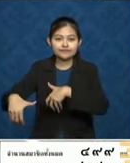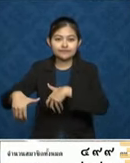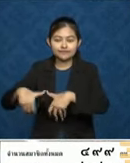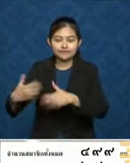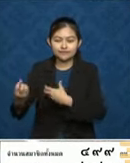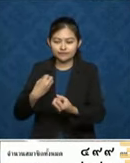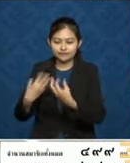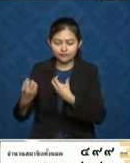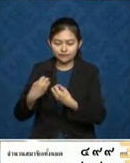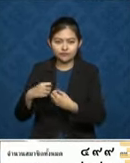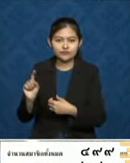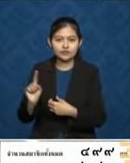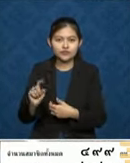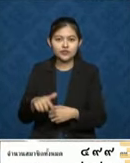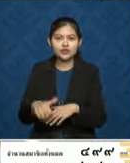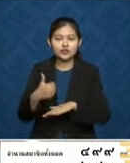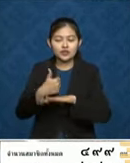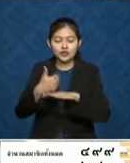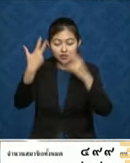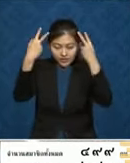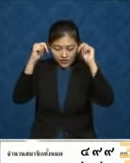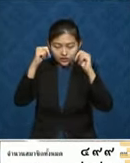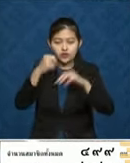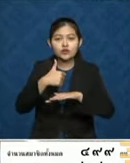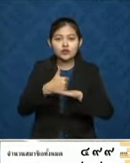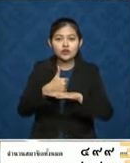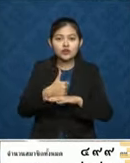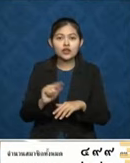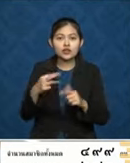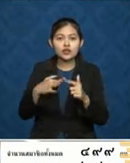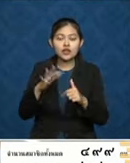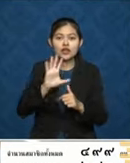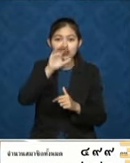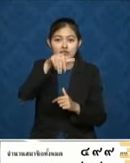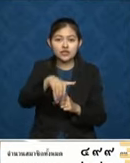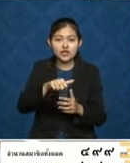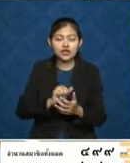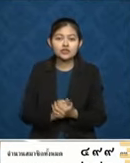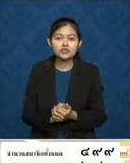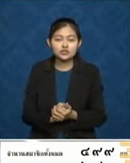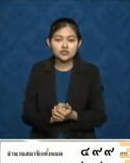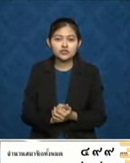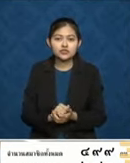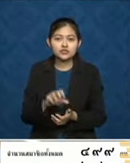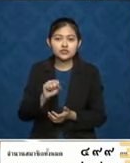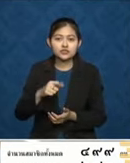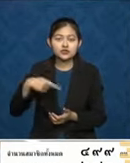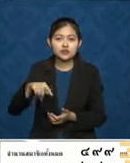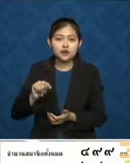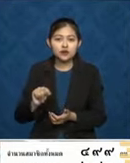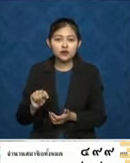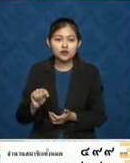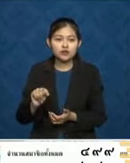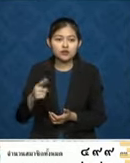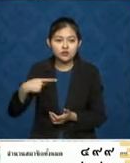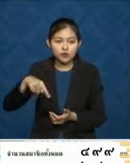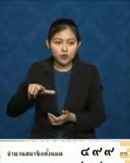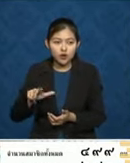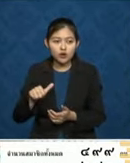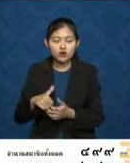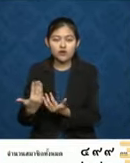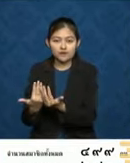ประสิทธิ์บุญแก้วนายกเทศบาลตำบลท่าช้างอำเภอสว่างวีรวงศ์และท่านสทนันทพรสัญจรโคกสูงค่ะ